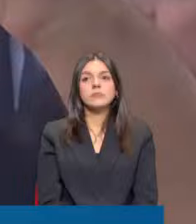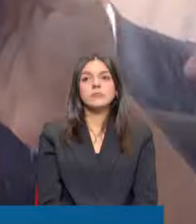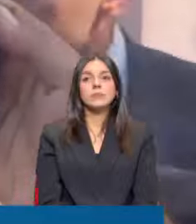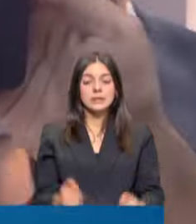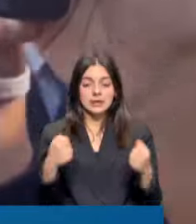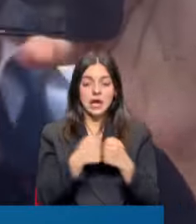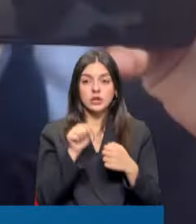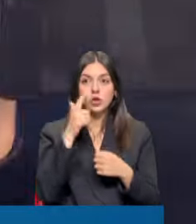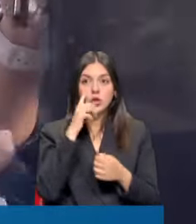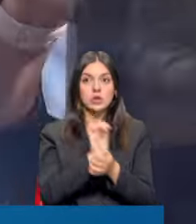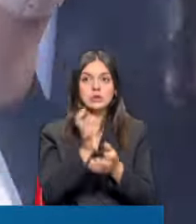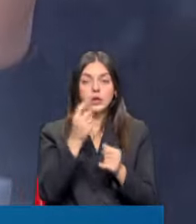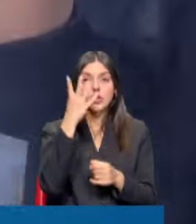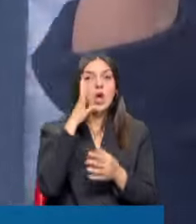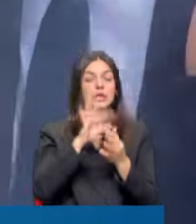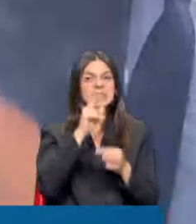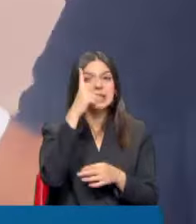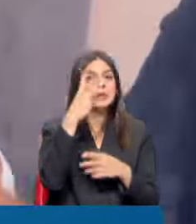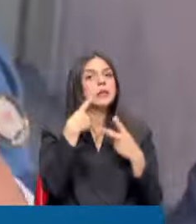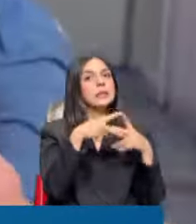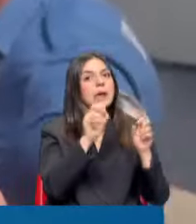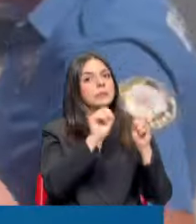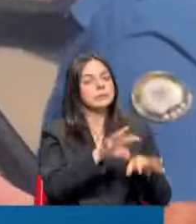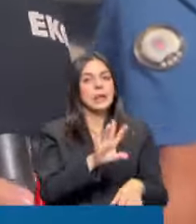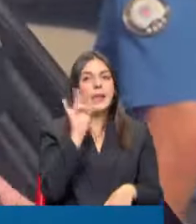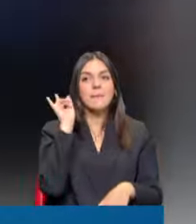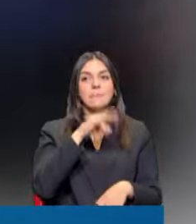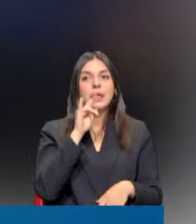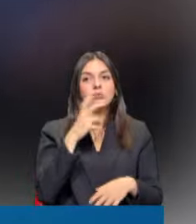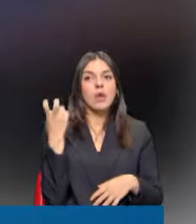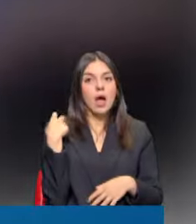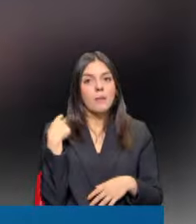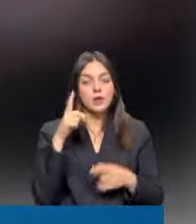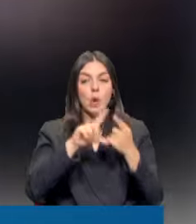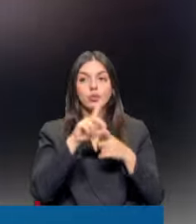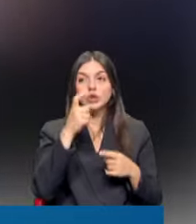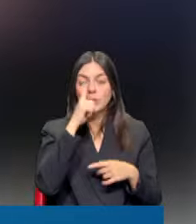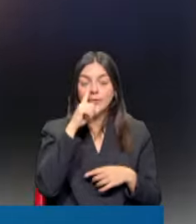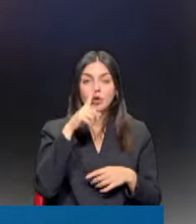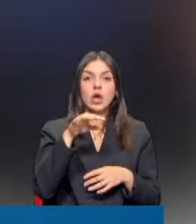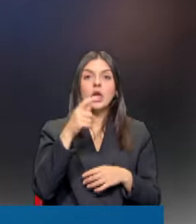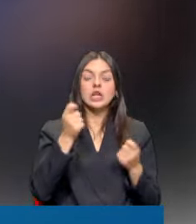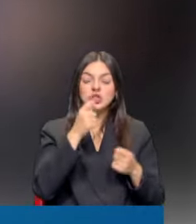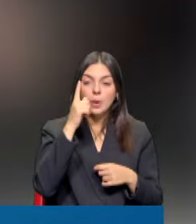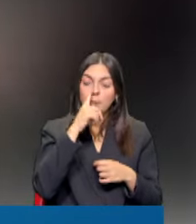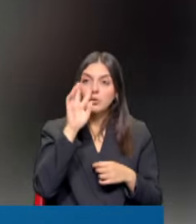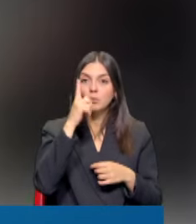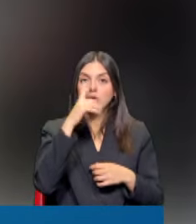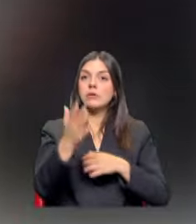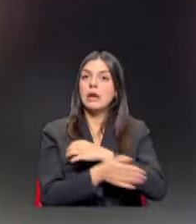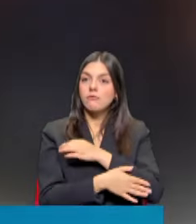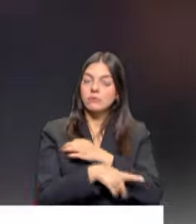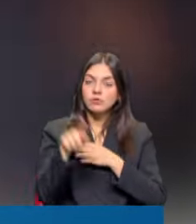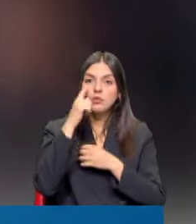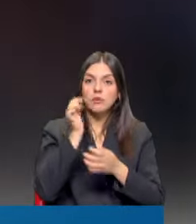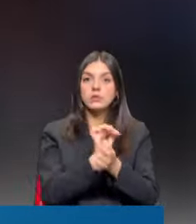Kaza günü gözaltına alınan 4 kişiden ikisi serbest bırakıldı. Metrobüs komuta amiri, bölge şefi, proje müdürü, şantiye şefi, yol bakım müdürü ve müdür yardımcısı da